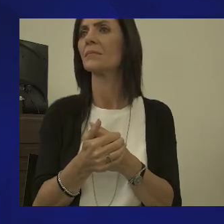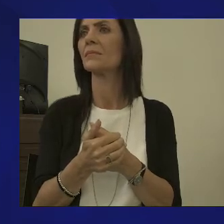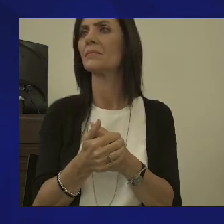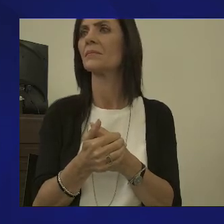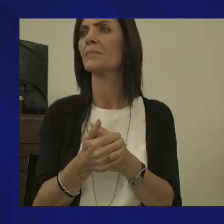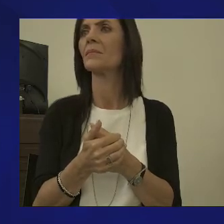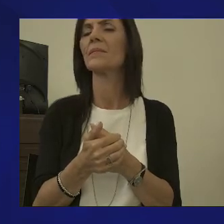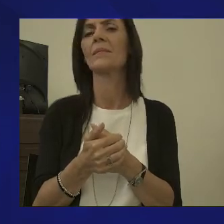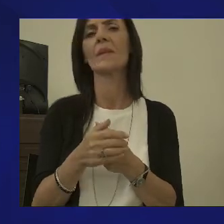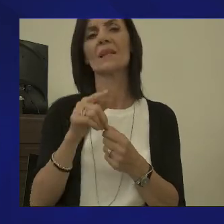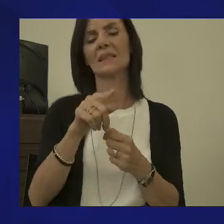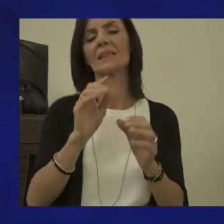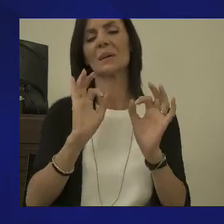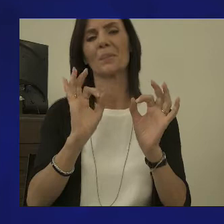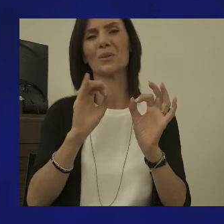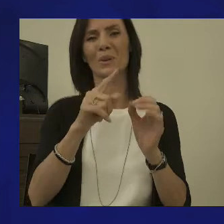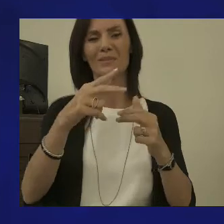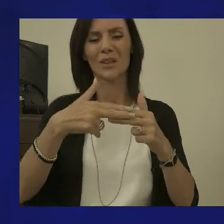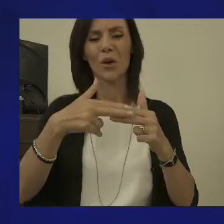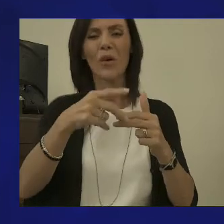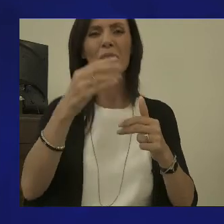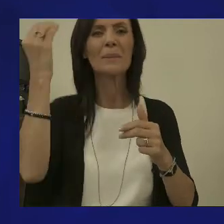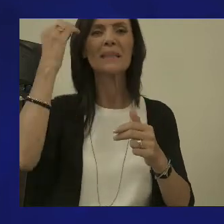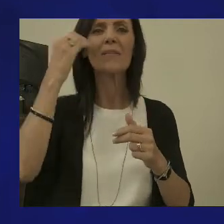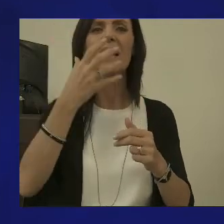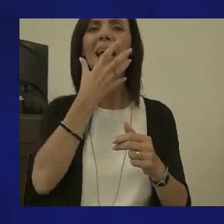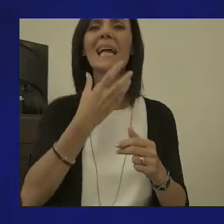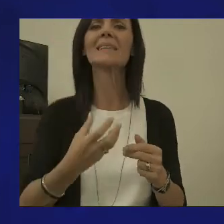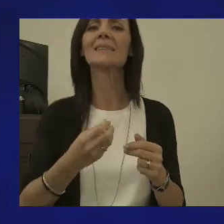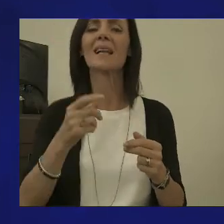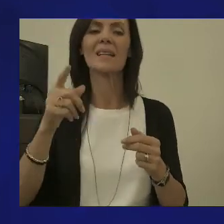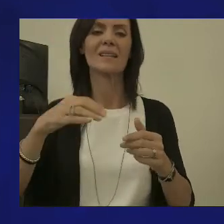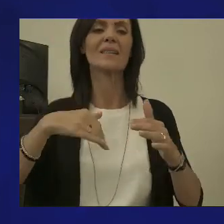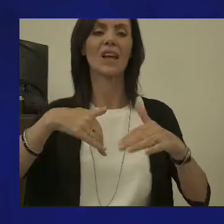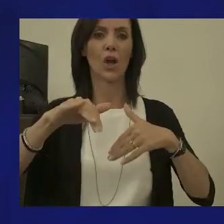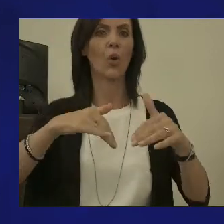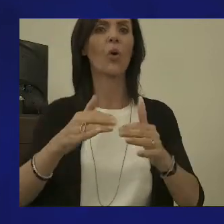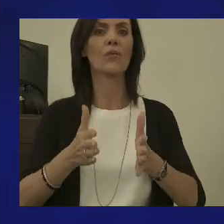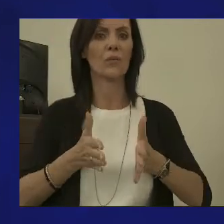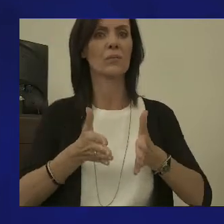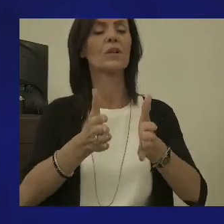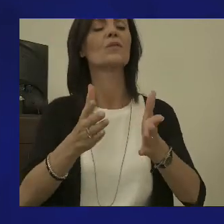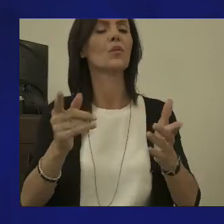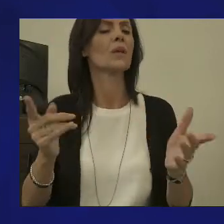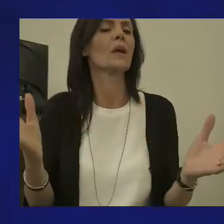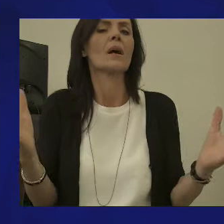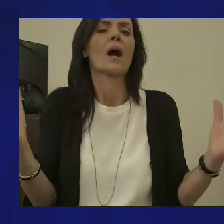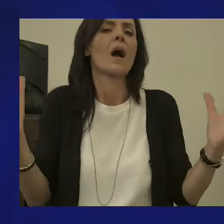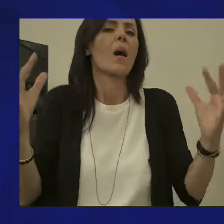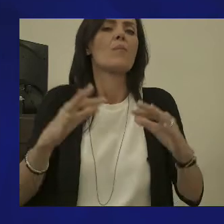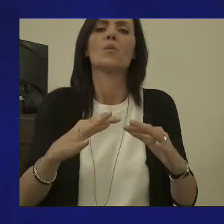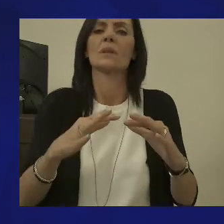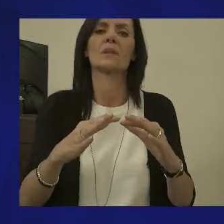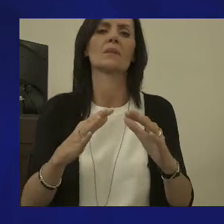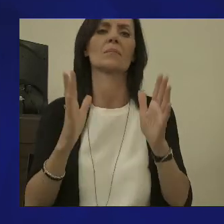בטון, וזה בדיוק ליד בית הספר הרצל. אנחנו מדברים על רחוב צר שהולך להיות מועמס בצורה בלתי